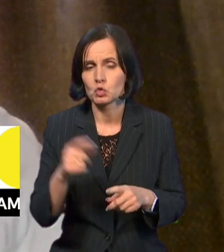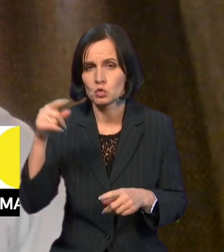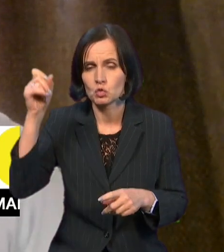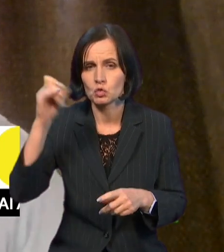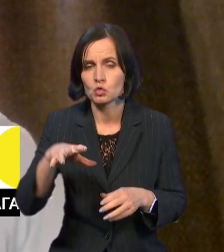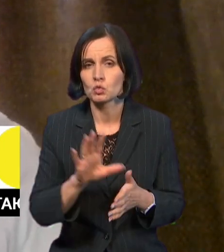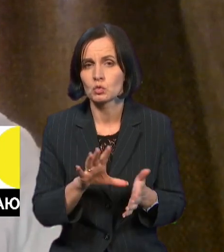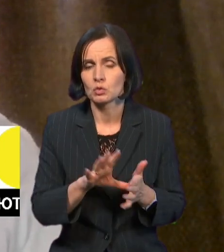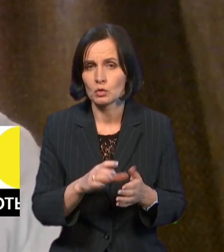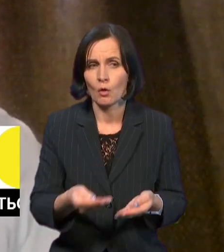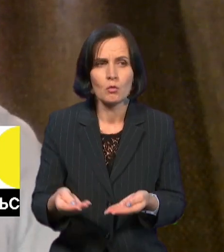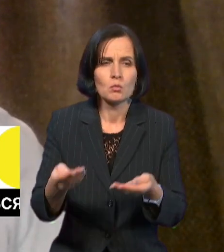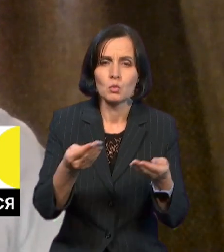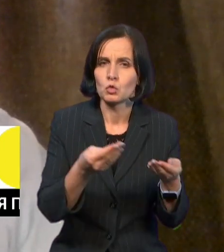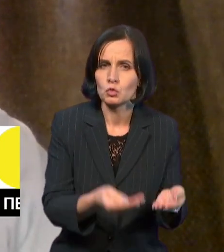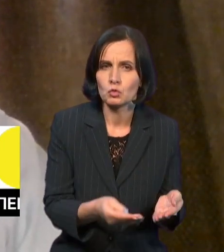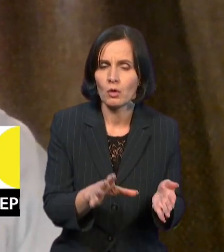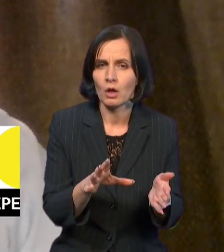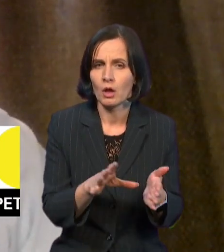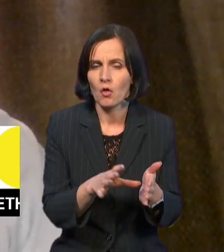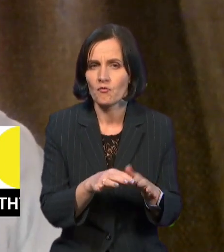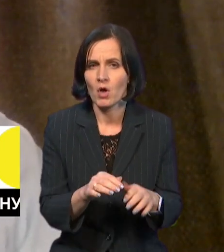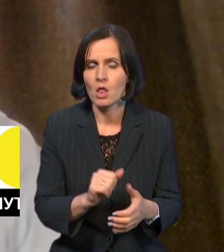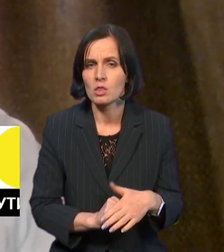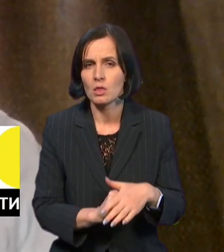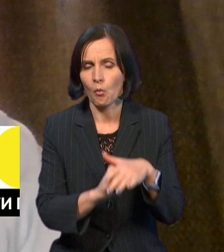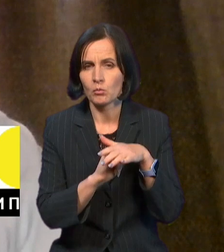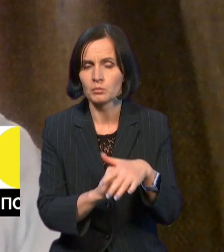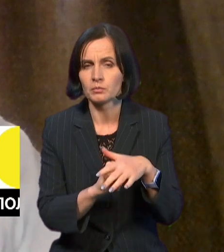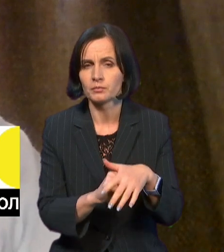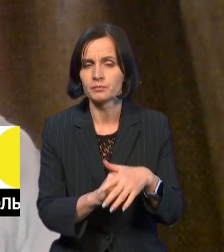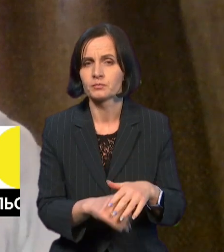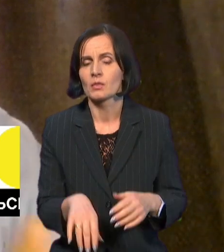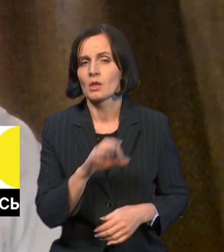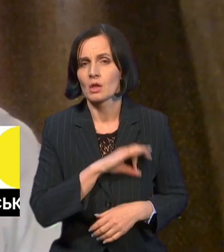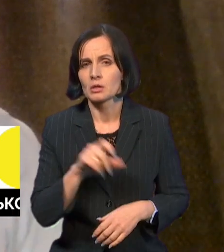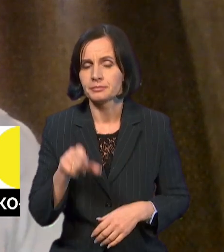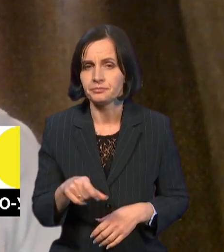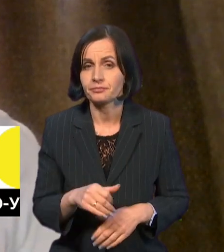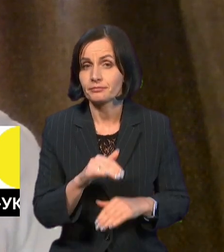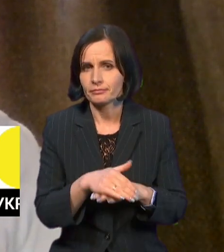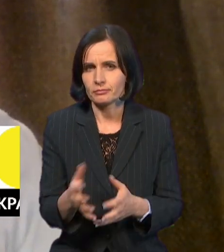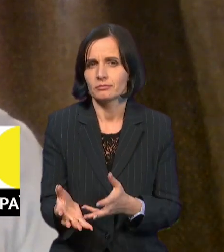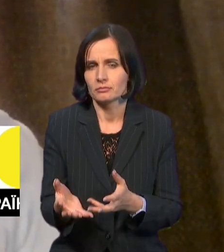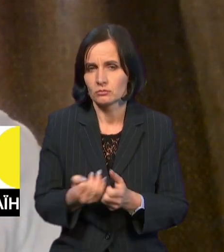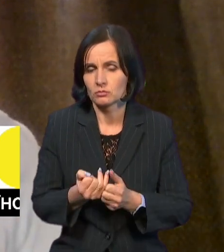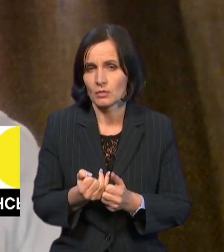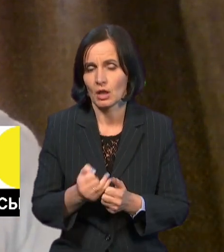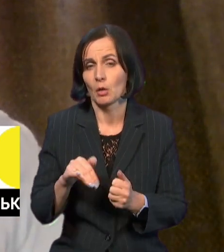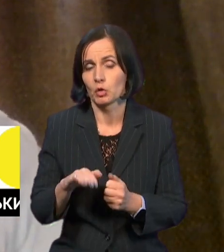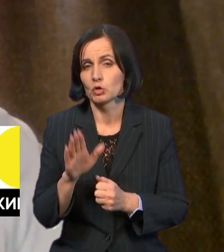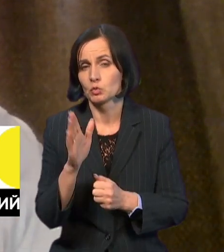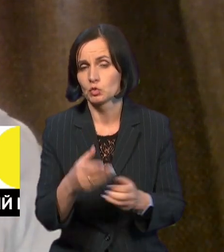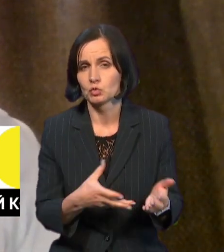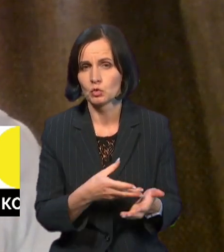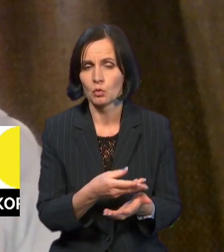її постачають, ну, в енергобаланс, в енергосистему, споживачам. Тобто її фактично приймають. І за неї потім будуть